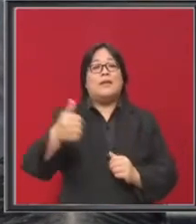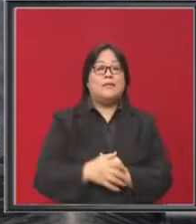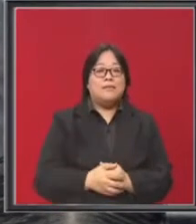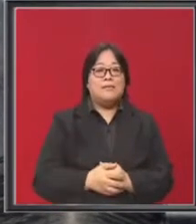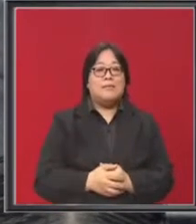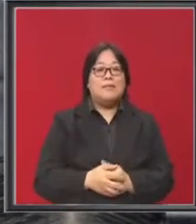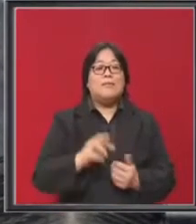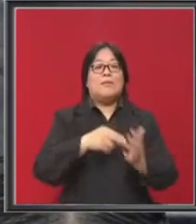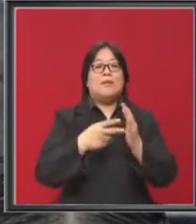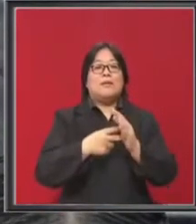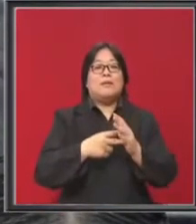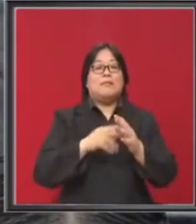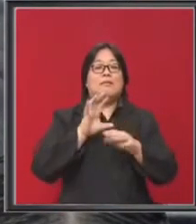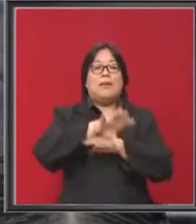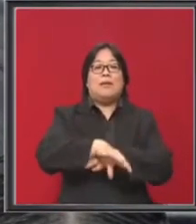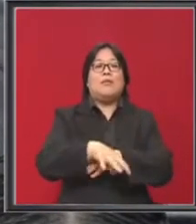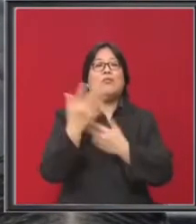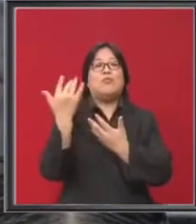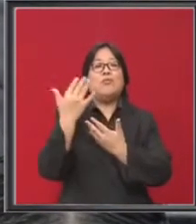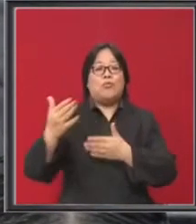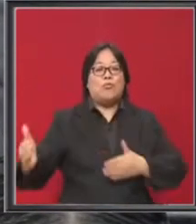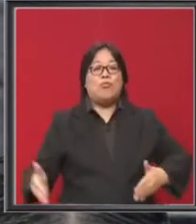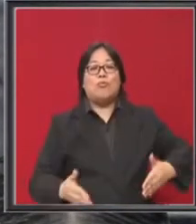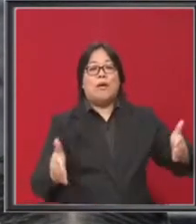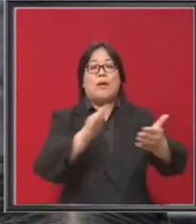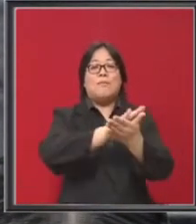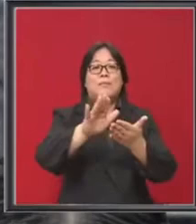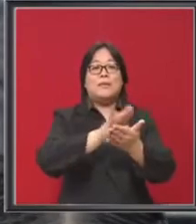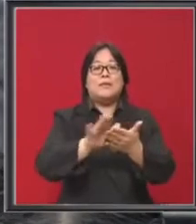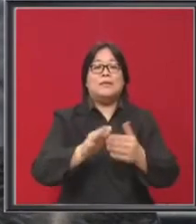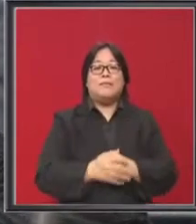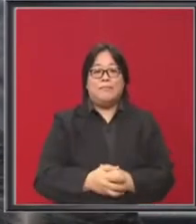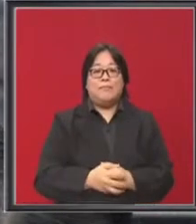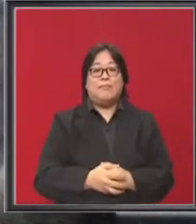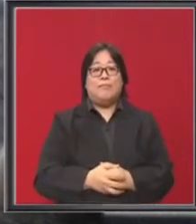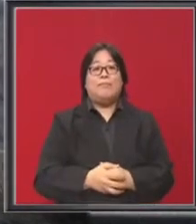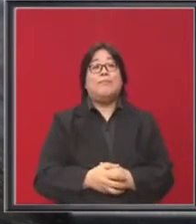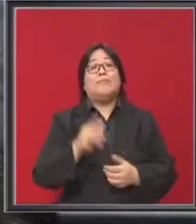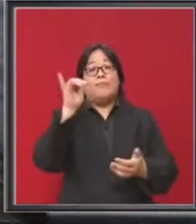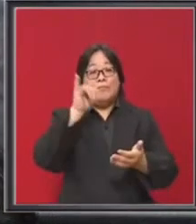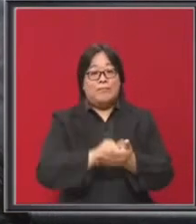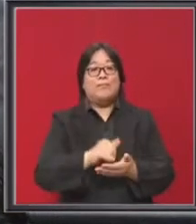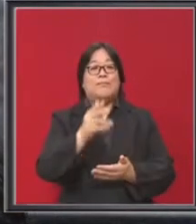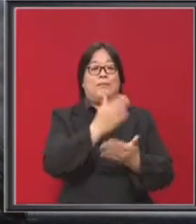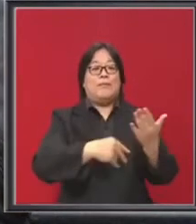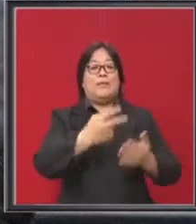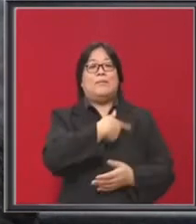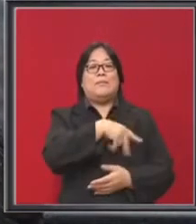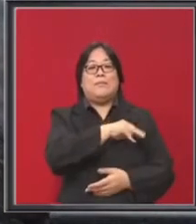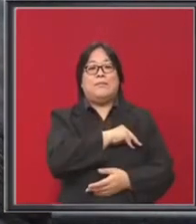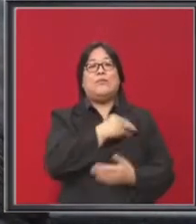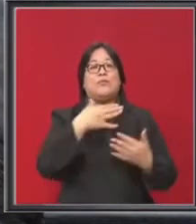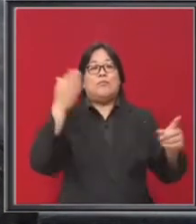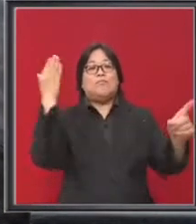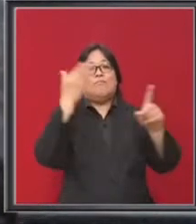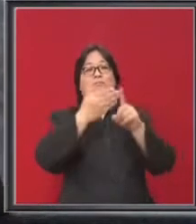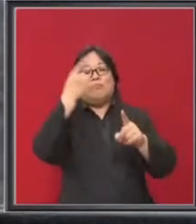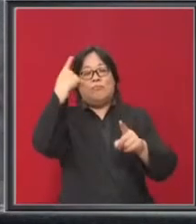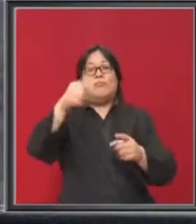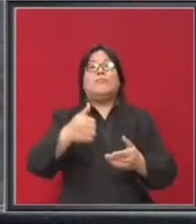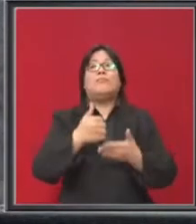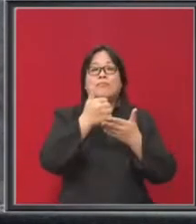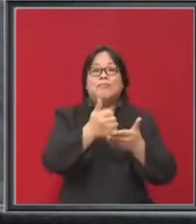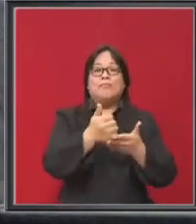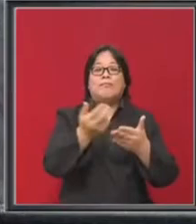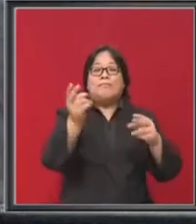lain ia menyebabkan Dia terpaksa menunggu ya sungai tersebut bersih dan sebagainya untuk itu enggak Kementerian telah meletakkan sasaran untuk